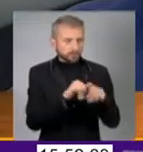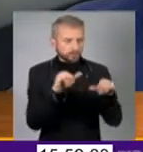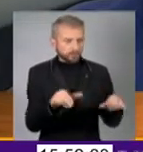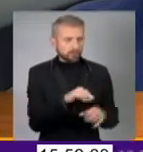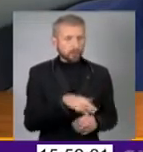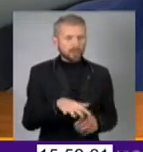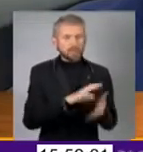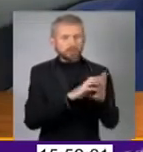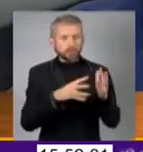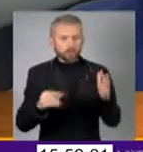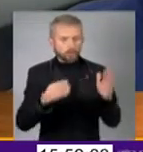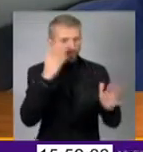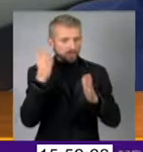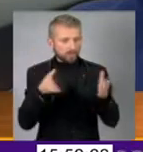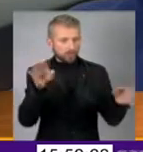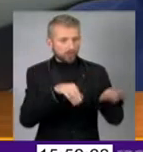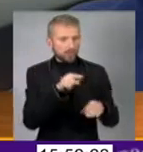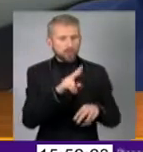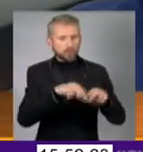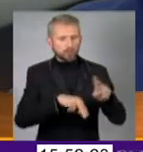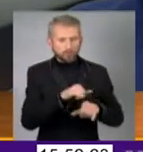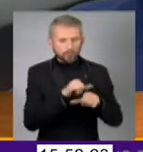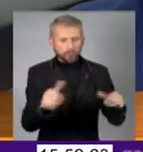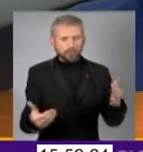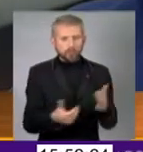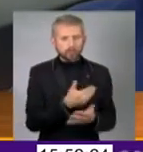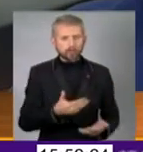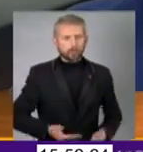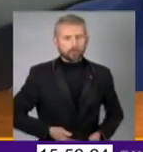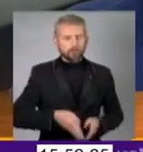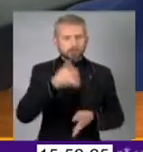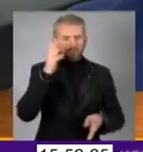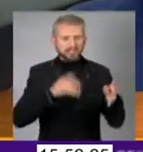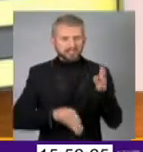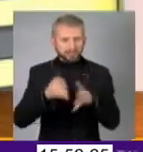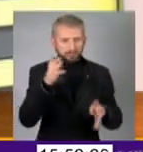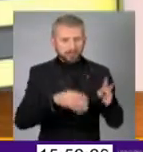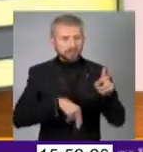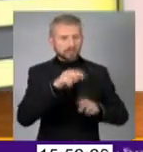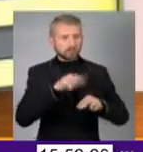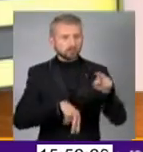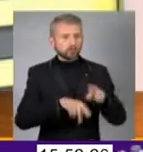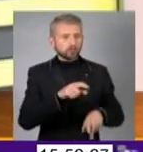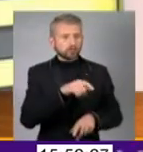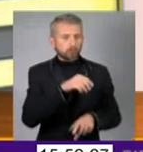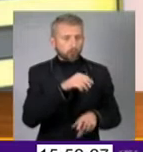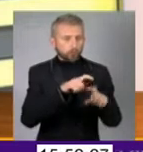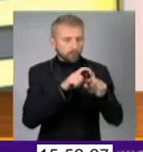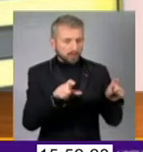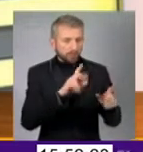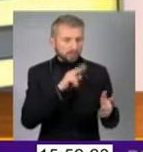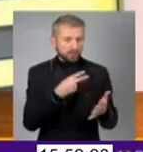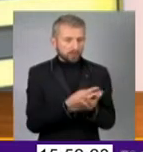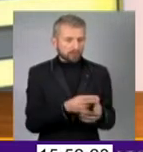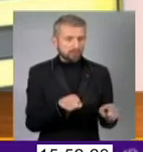масиву Виноградар, Вітряні гори. Тому що там будується, розбудовується новий житловий масив, відповідно, забудовник передбачив такі